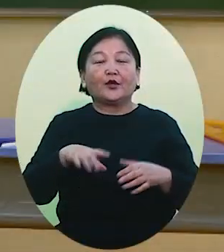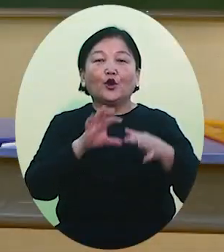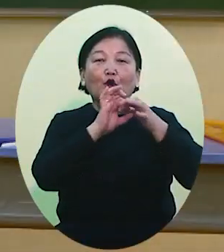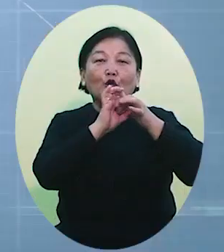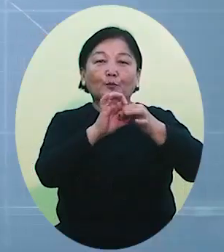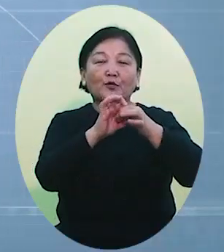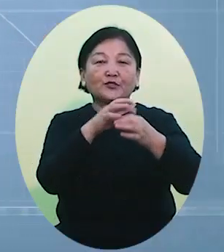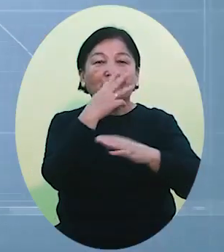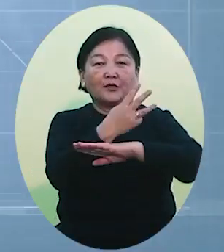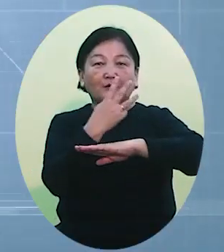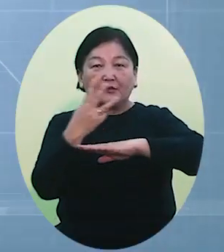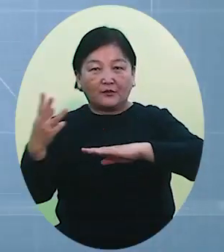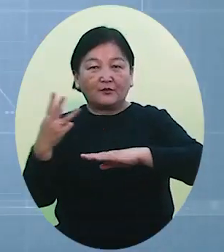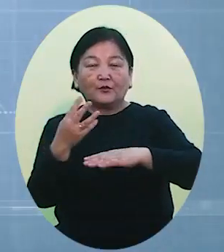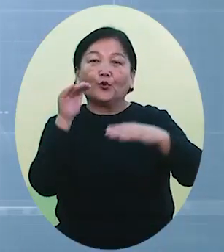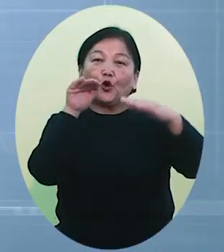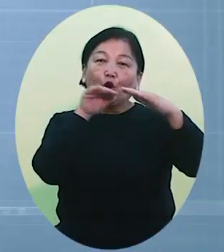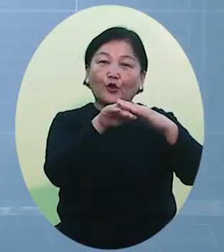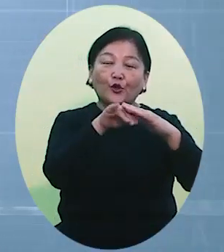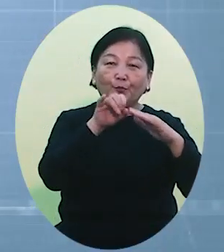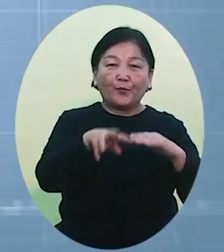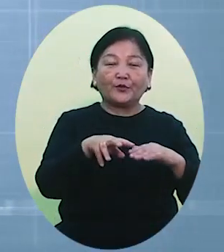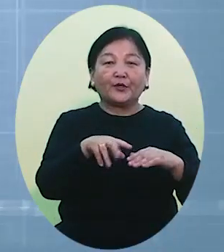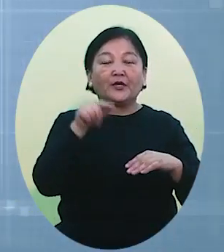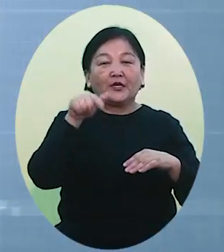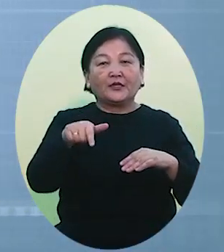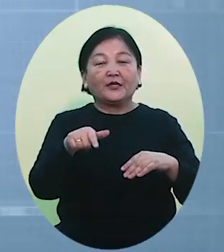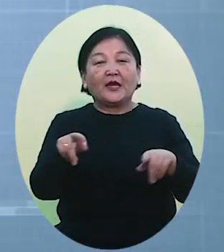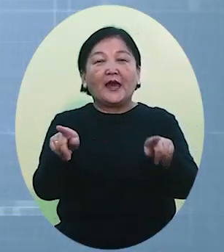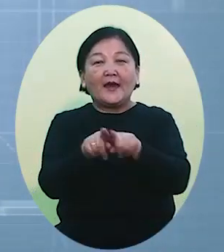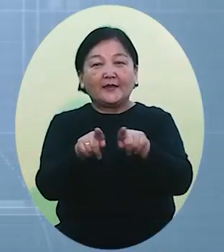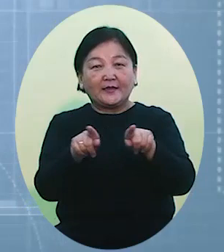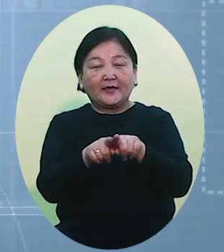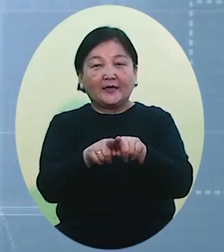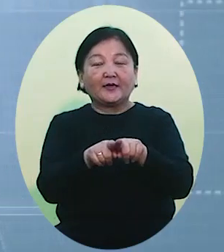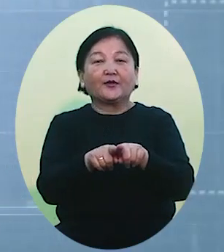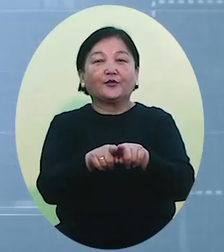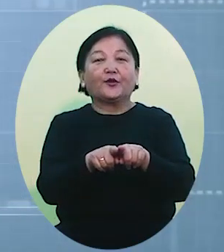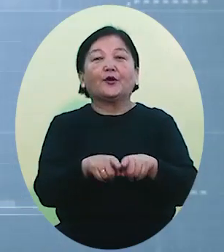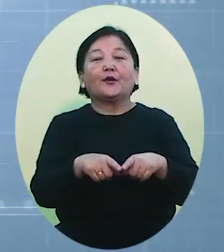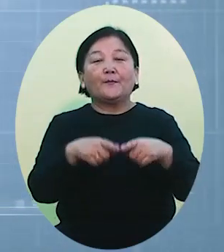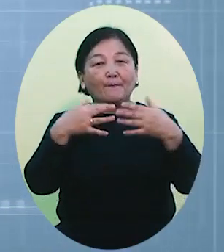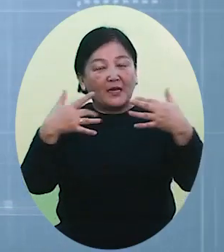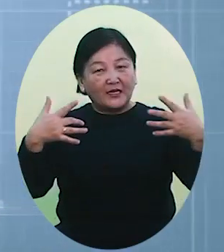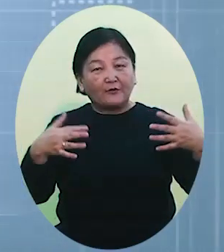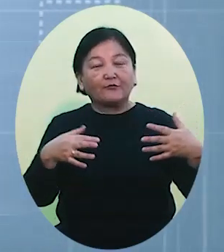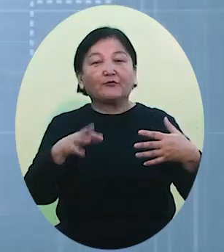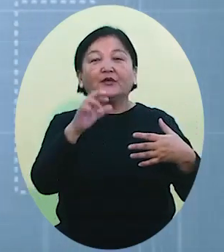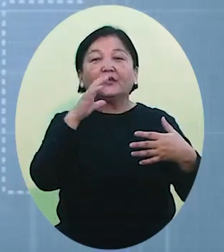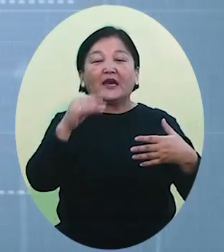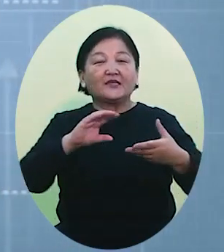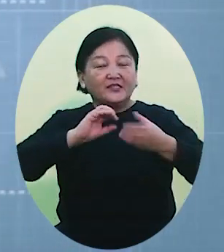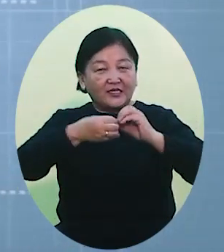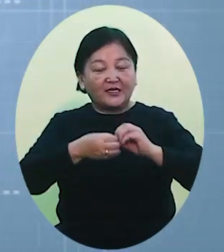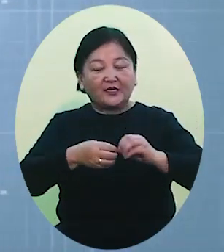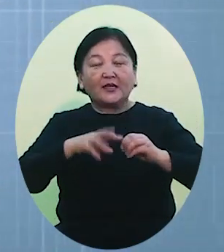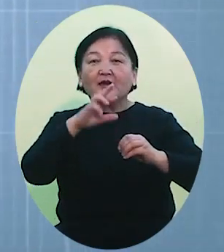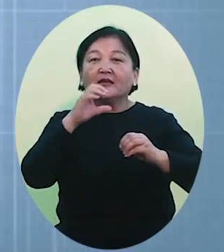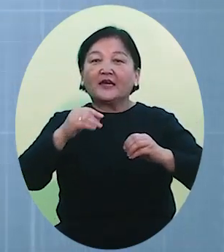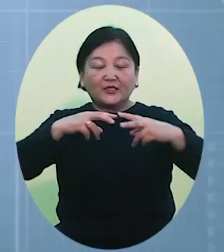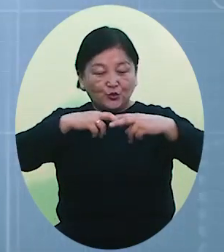холбоосоор ороход энэ линкээр ороход за энэ координатуудын хавтгаануудыг бүх төрлийн хэлбэрүүдийг судлаад хийгээд дараагийн